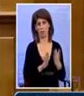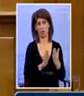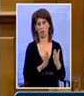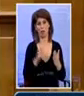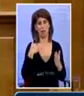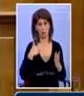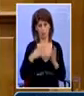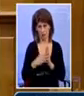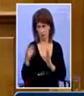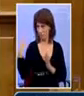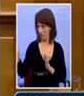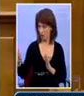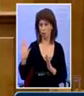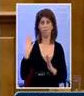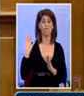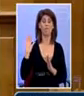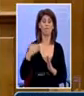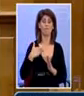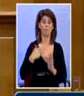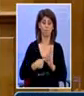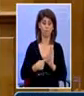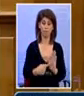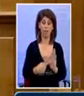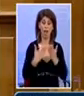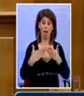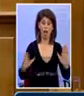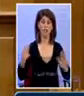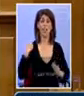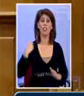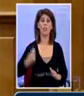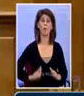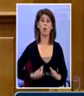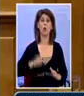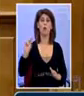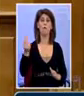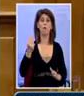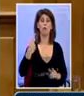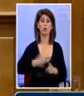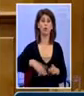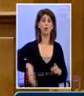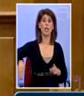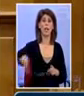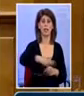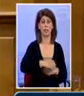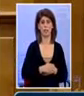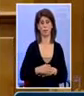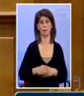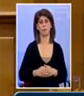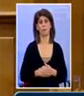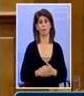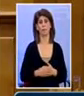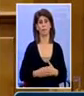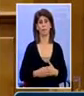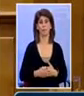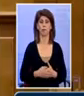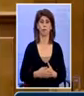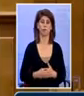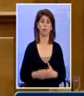εδώ ενώπιο, ανοιχτά και δημόσια στους βουλευτές και στον ελληνικό λαό. Κυρίως διότι